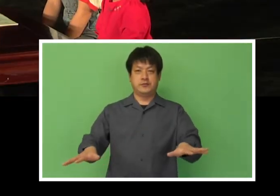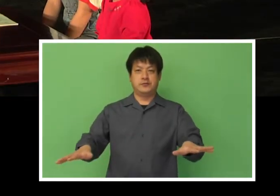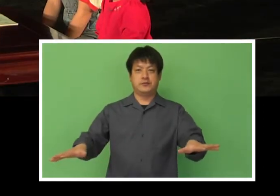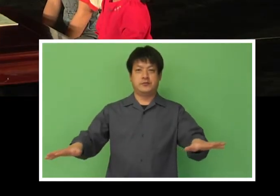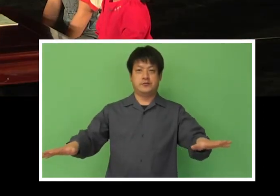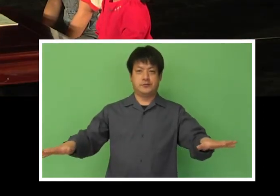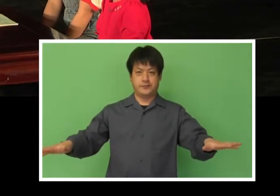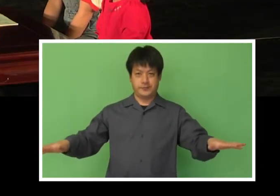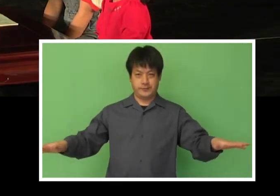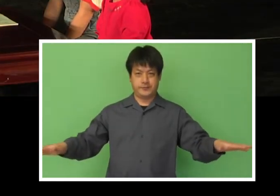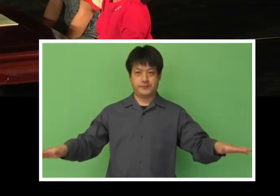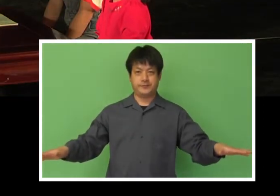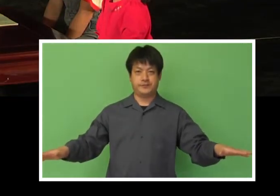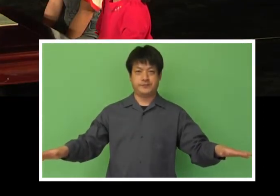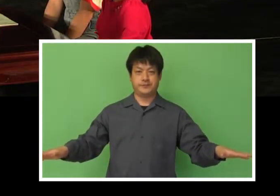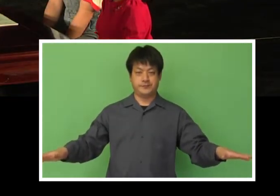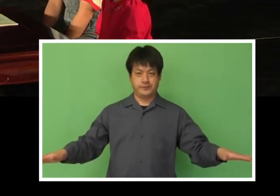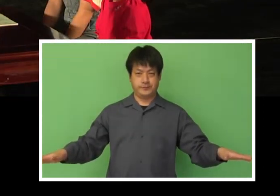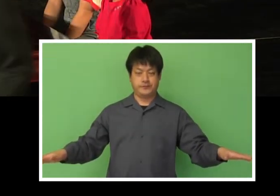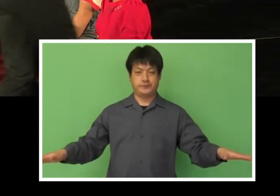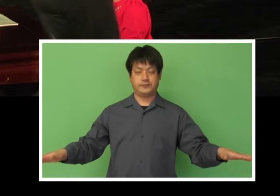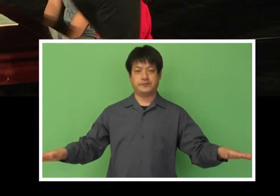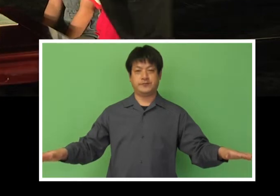広が